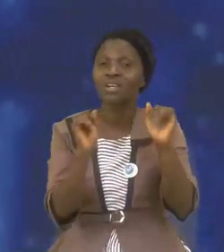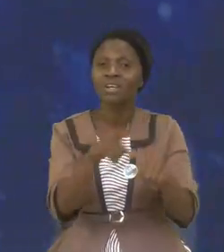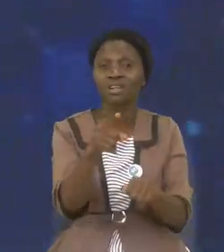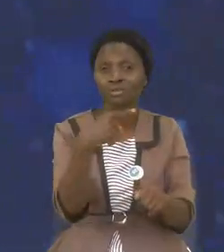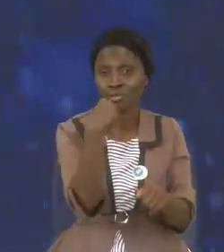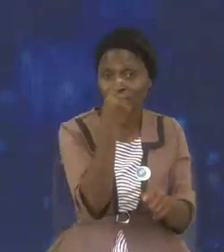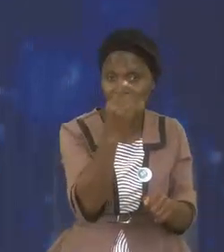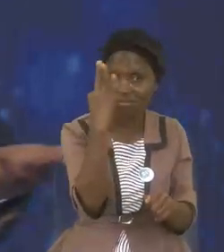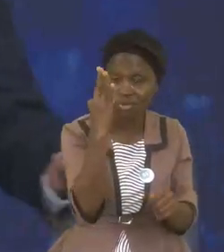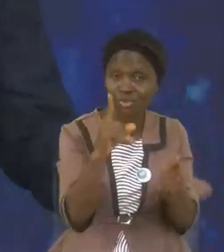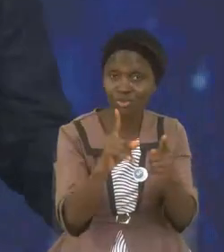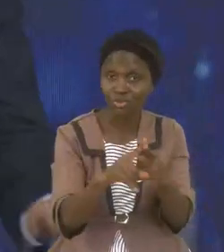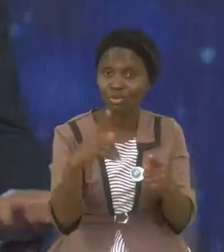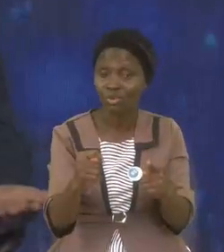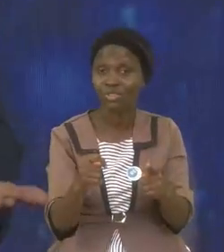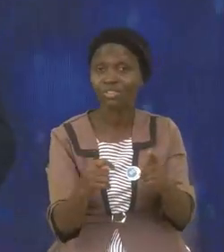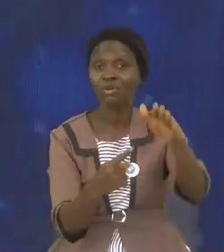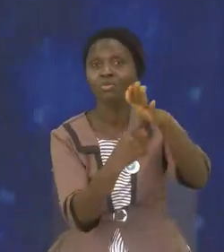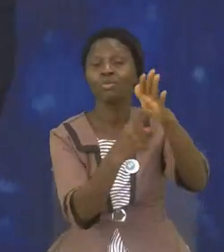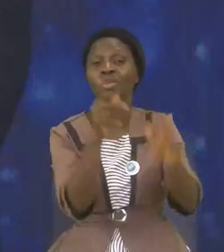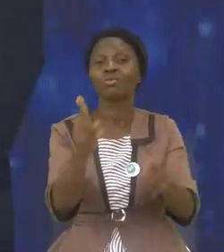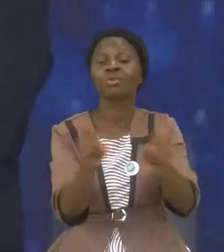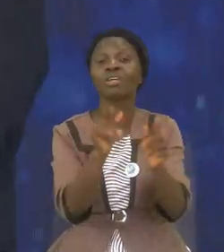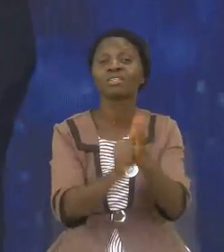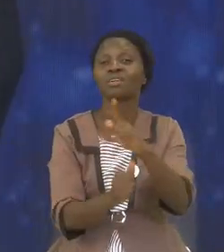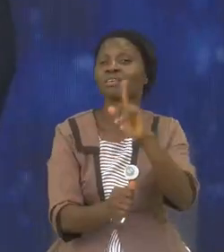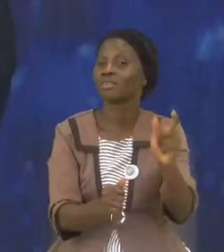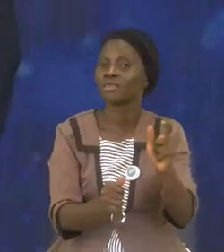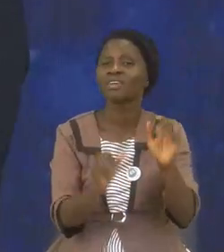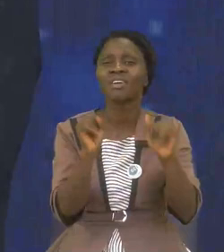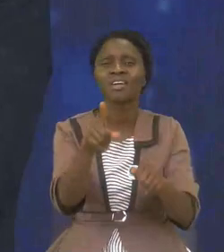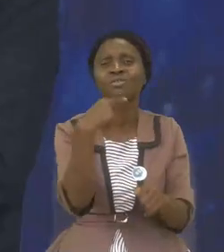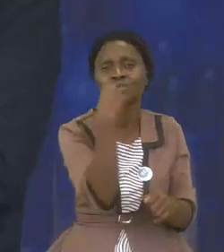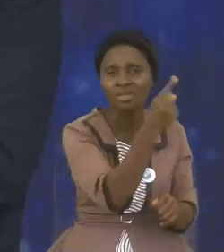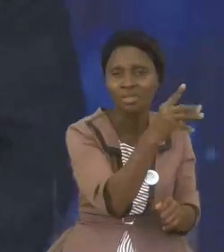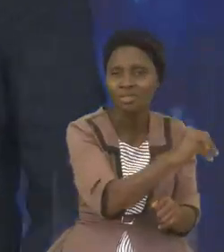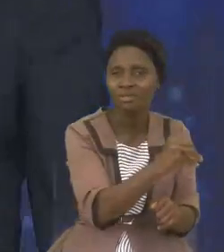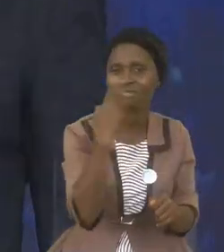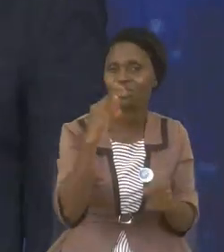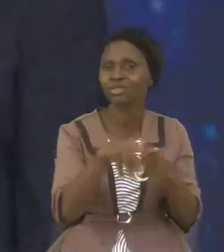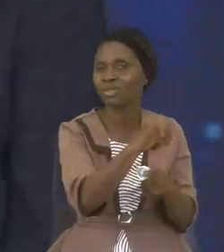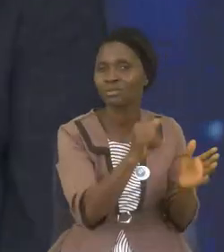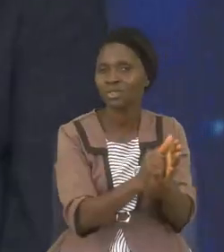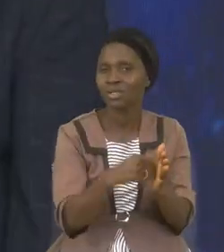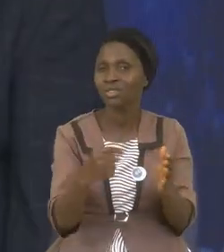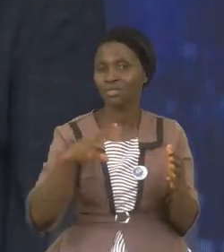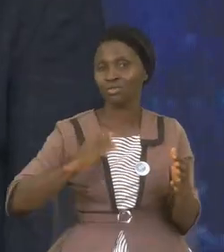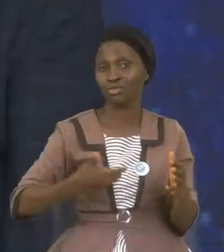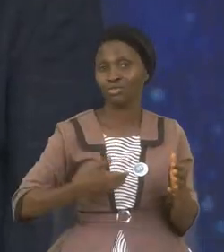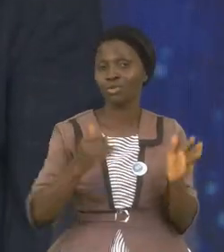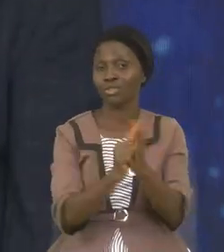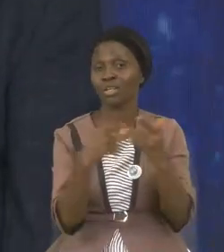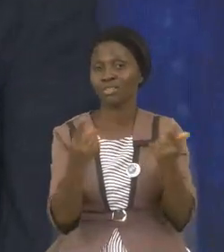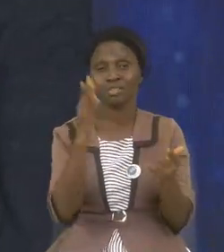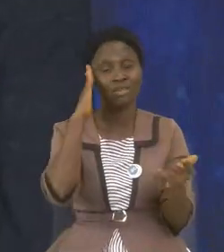qui sont en autorité, est-ce que tu peux parler aux gens populaires, est-ce que tu peux le dire aux grands,